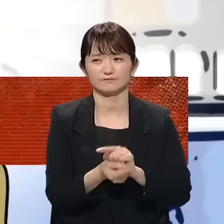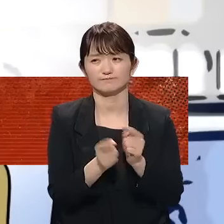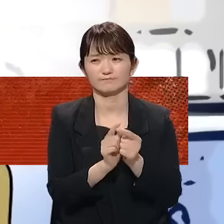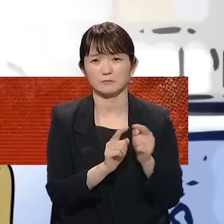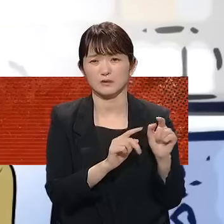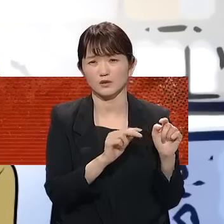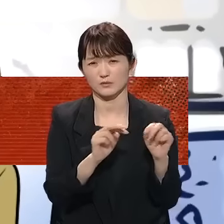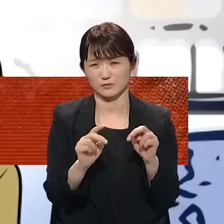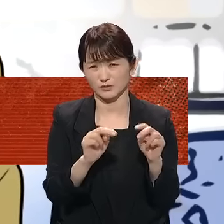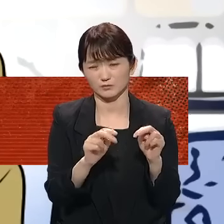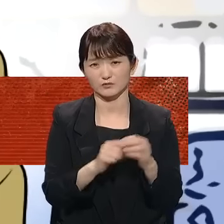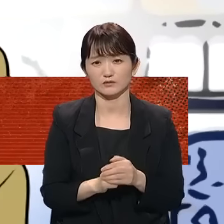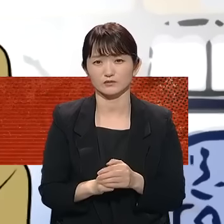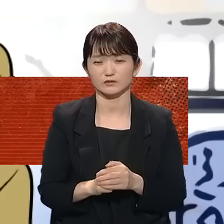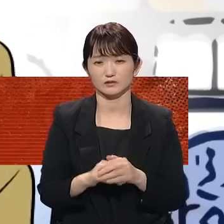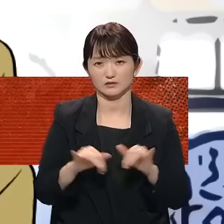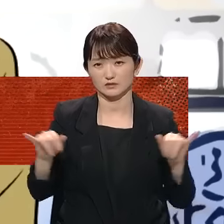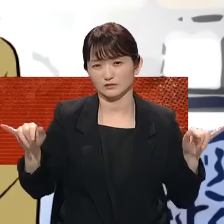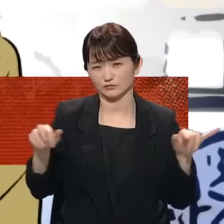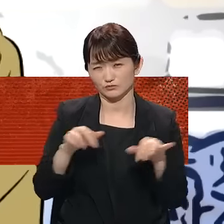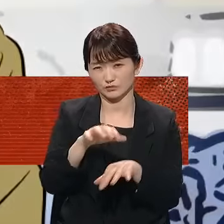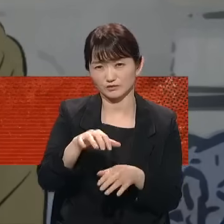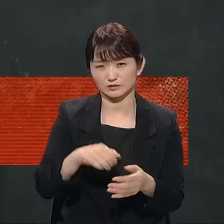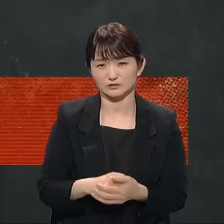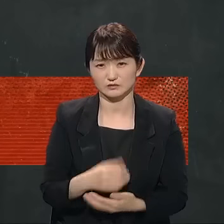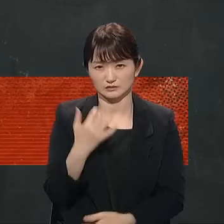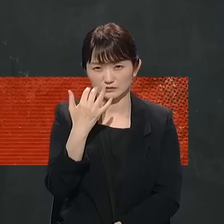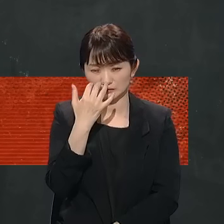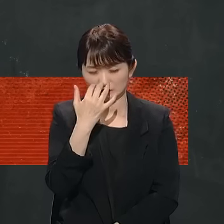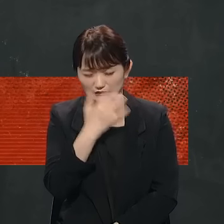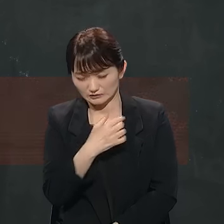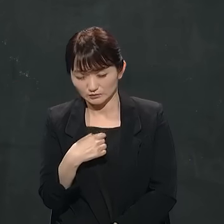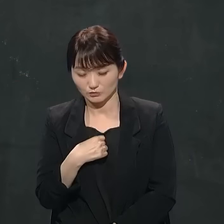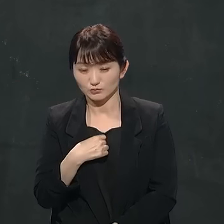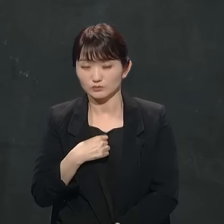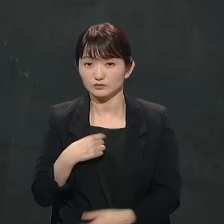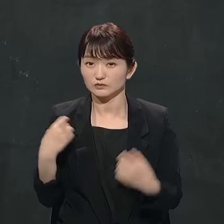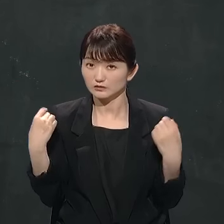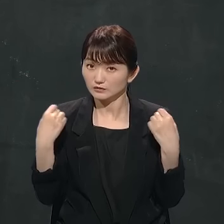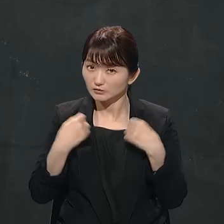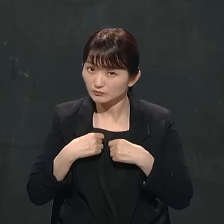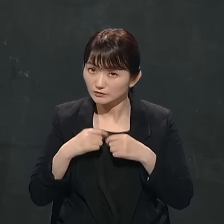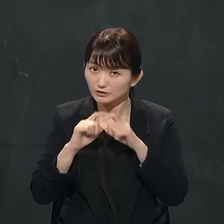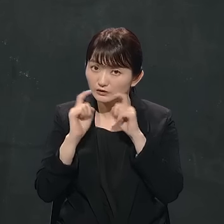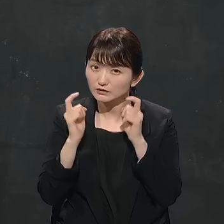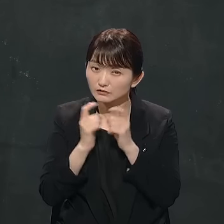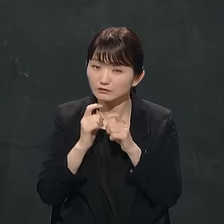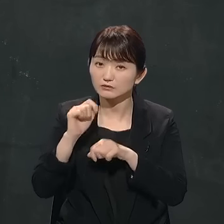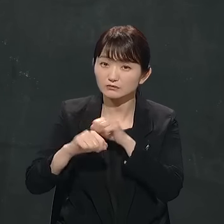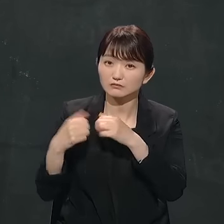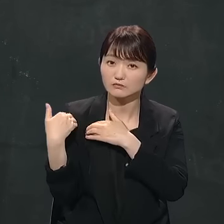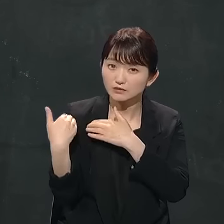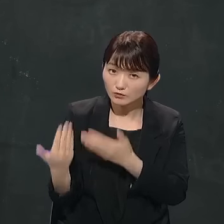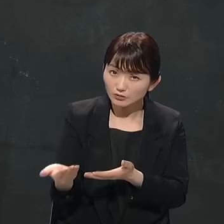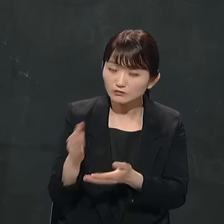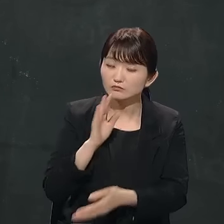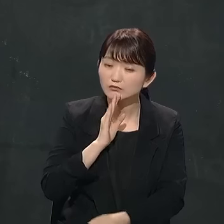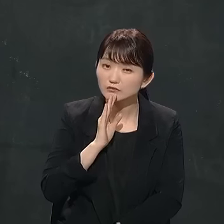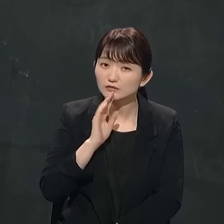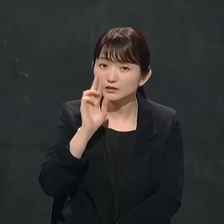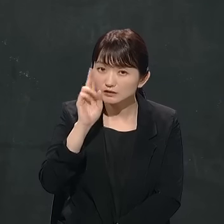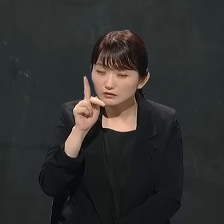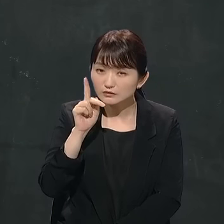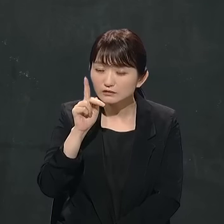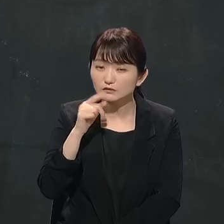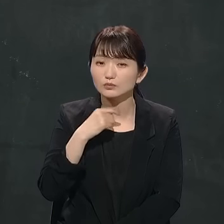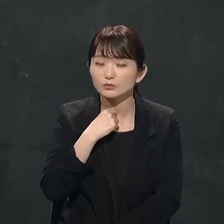하는데요. 공공장소에서 과하게 선정적인 그림이 그려진 옷을 입는 게 개인의 자유로 보고 그냥 두는 게 맞는 건지 이야기해보고